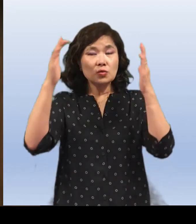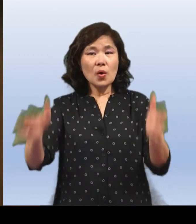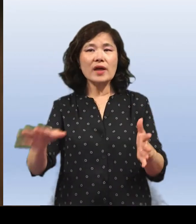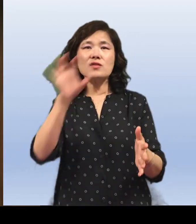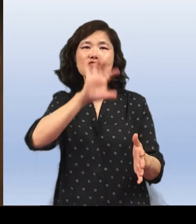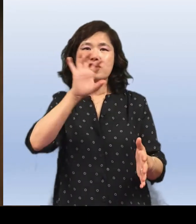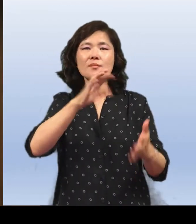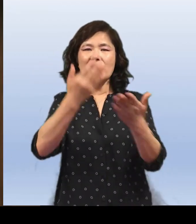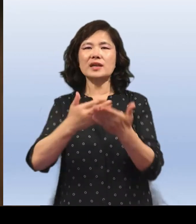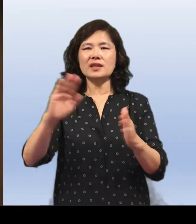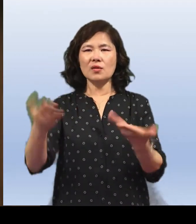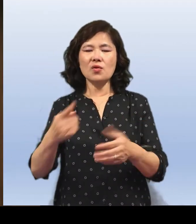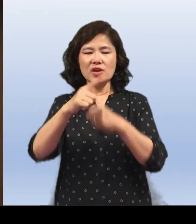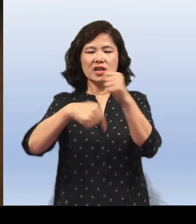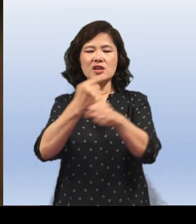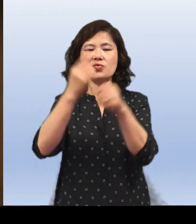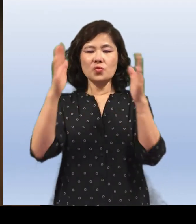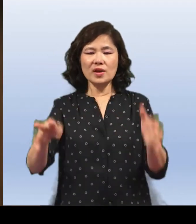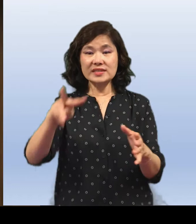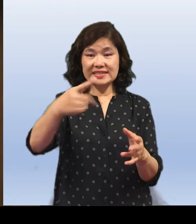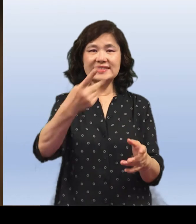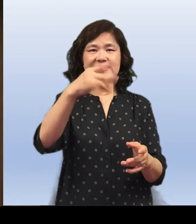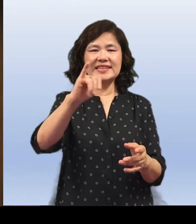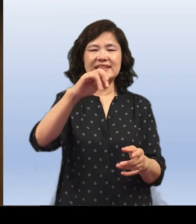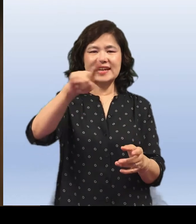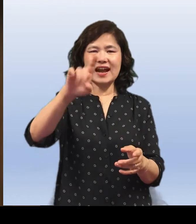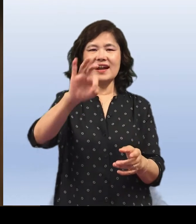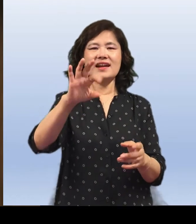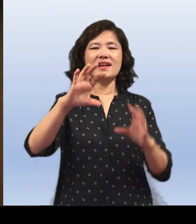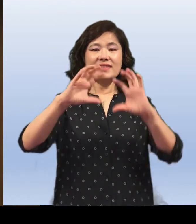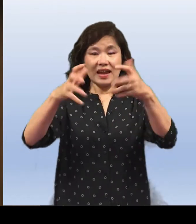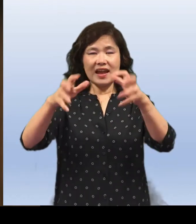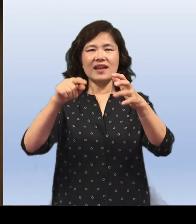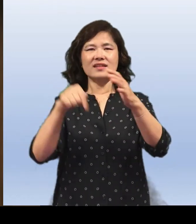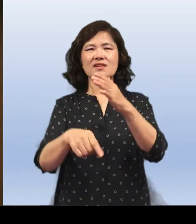실습하는 것처럼 그곳에서 제가 사역을 했었습니다.